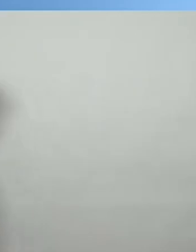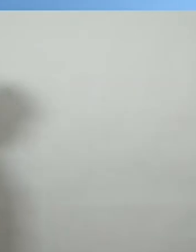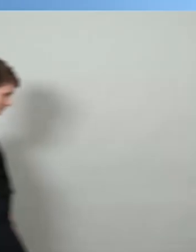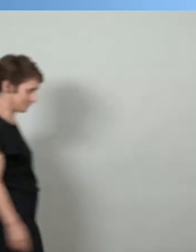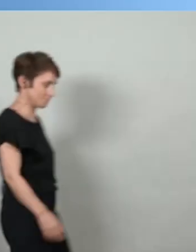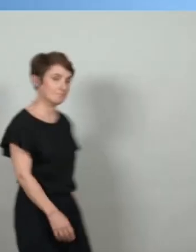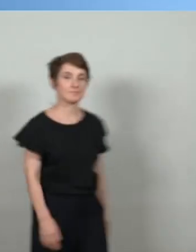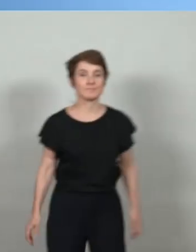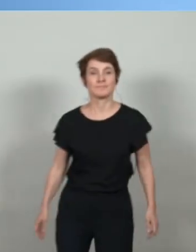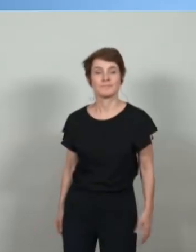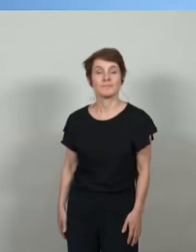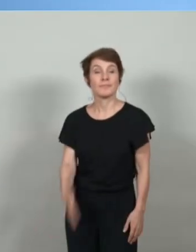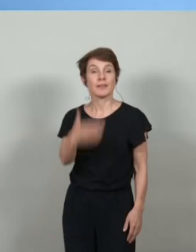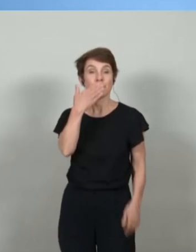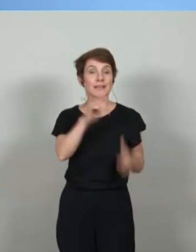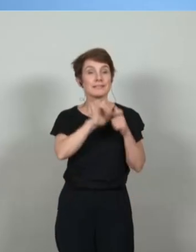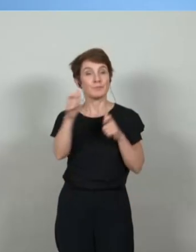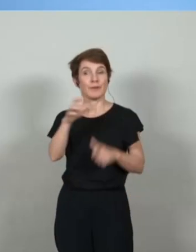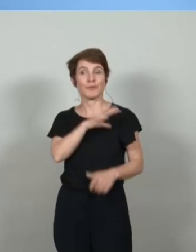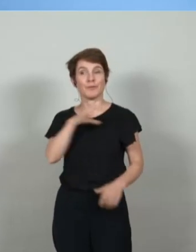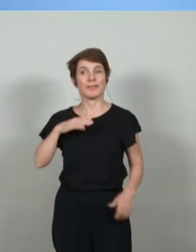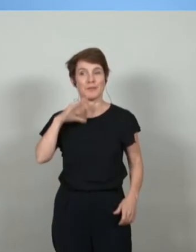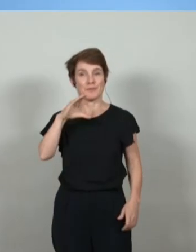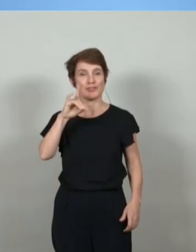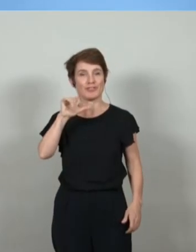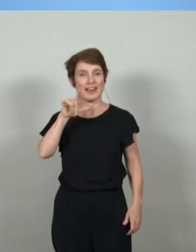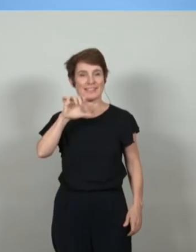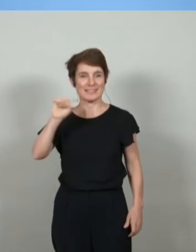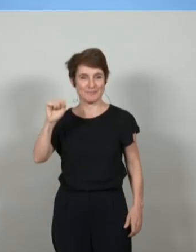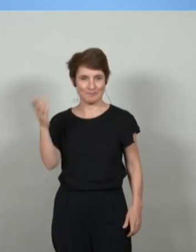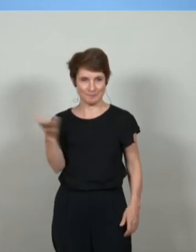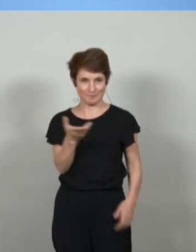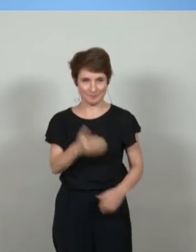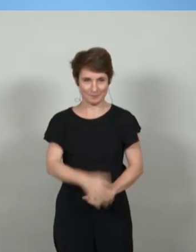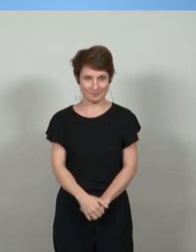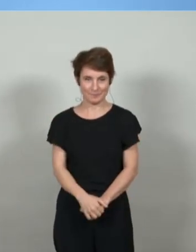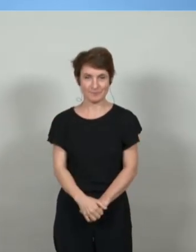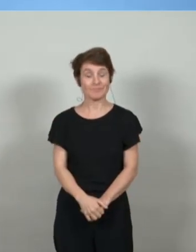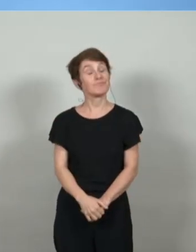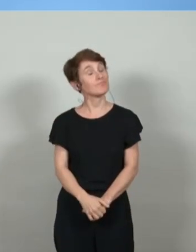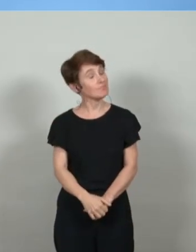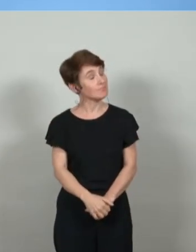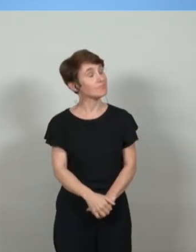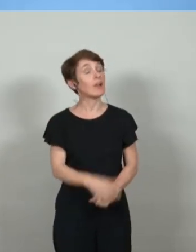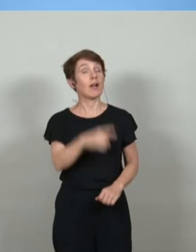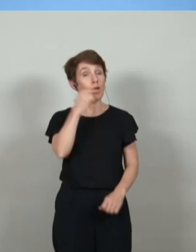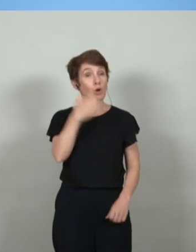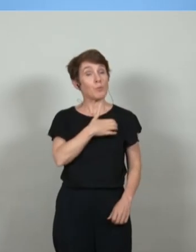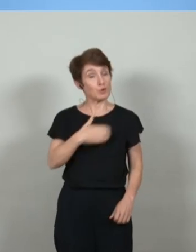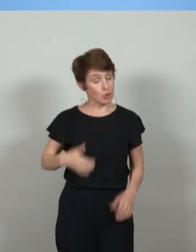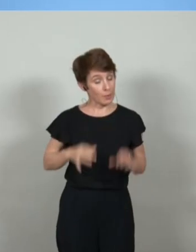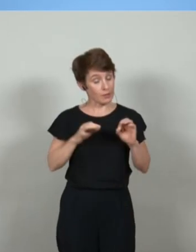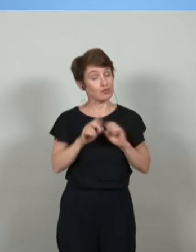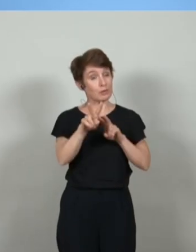merci Madame Chalas oui merci Monsieur le Maire alors l'agriculture urbaine c'est un vrai sujet qui est porteur